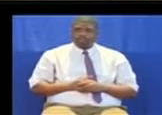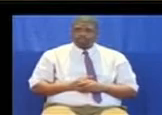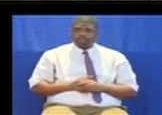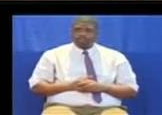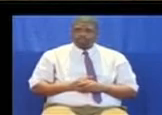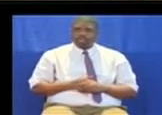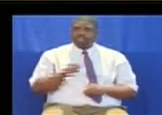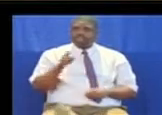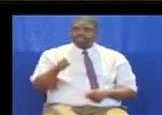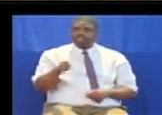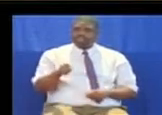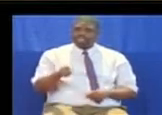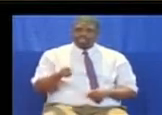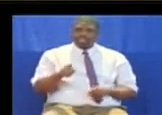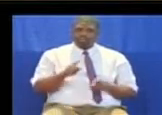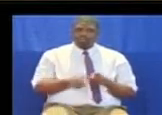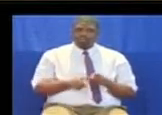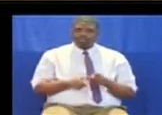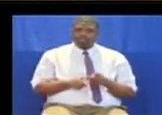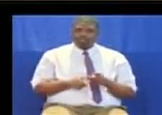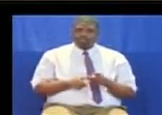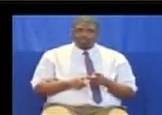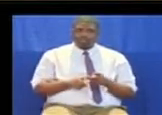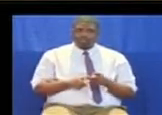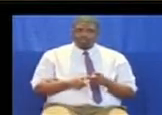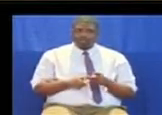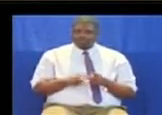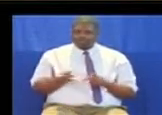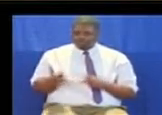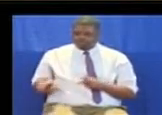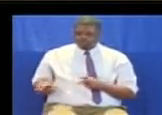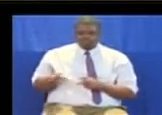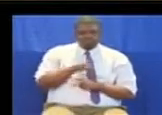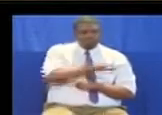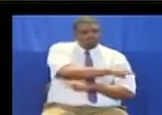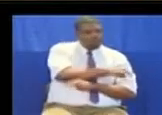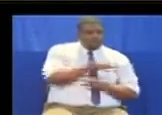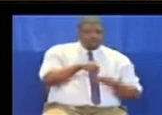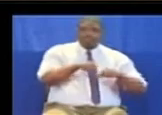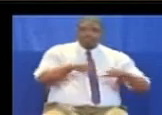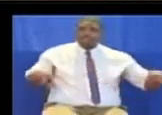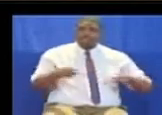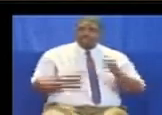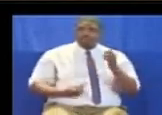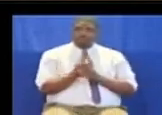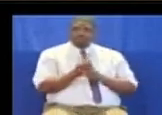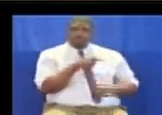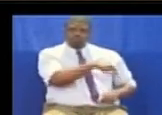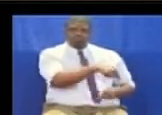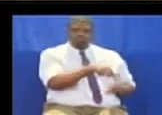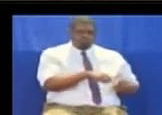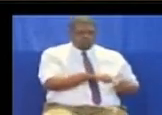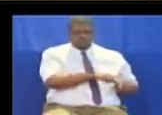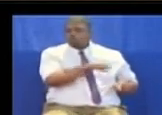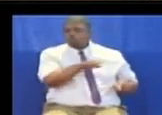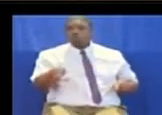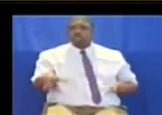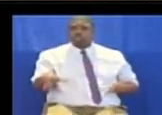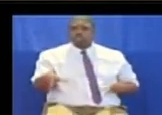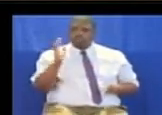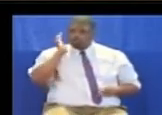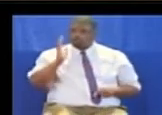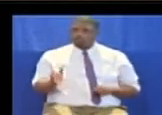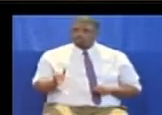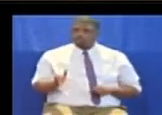the line. Inaitwa crossing the line. Unatoka upande ule una cross moja kwa